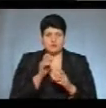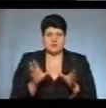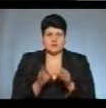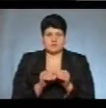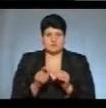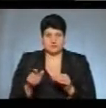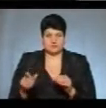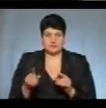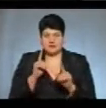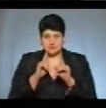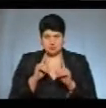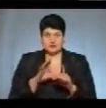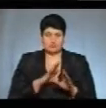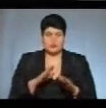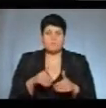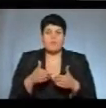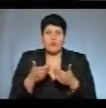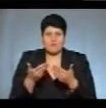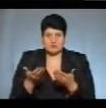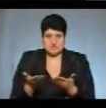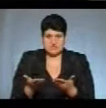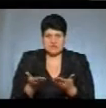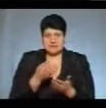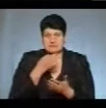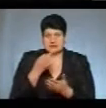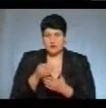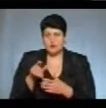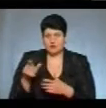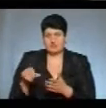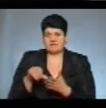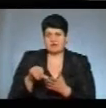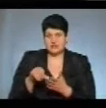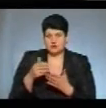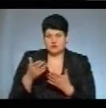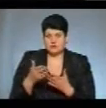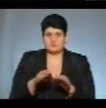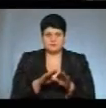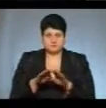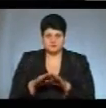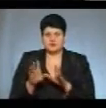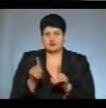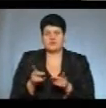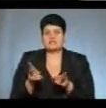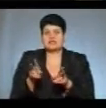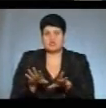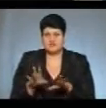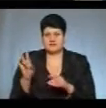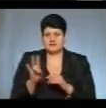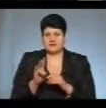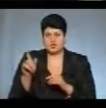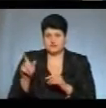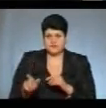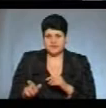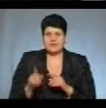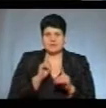зборах така пропозиція була висловлена, люди виступили одностайно за те, щоб він залишився. На зборах